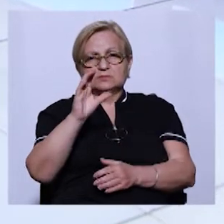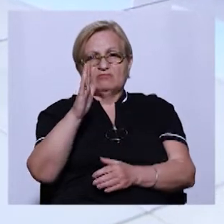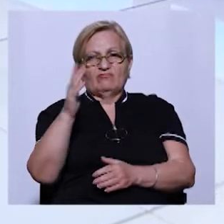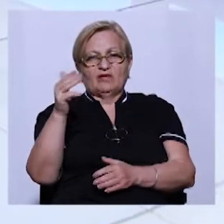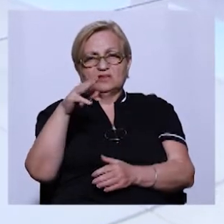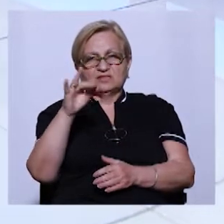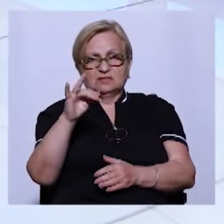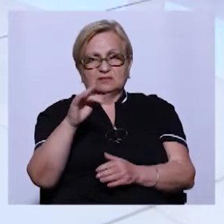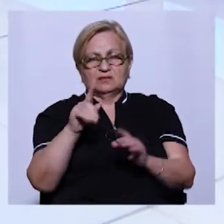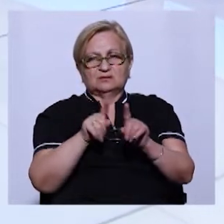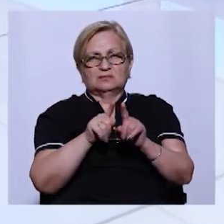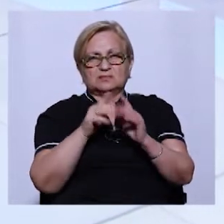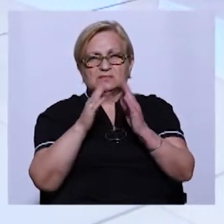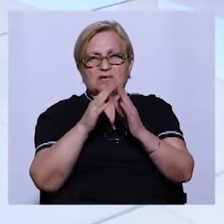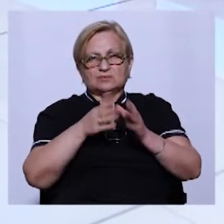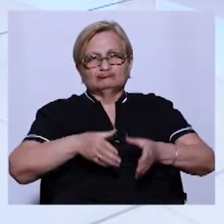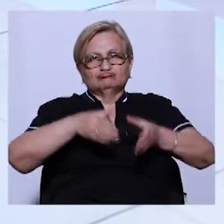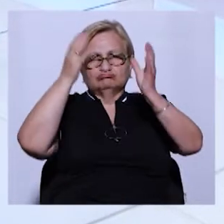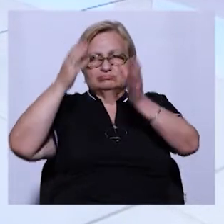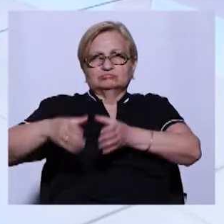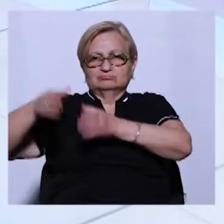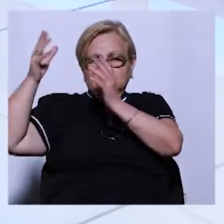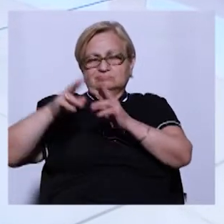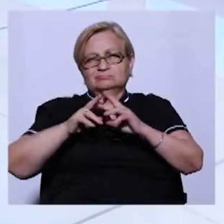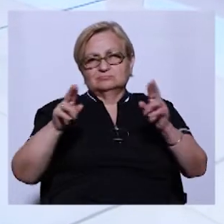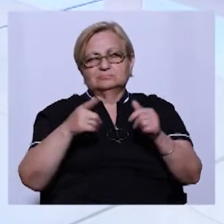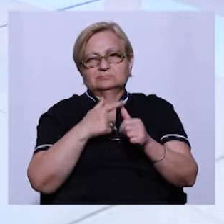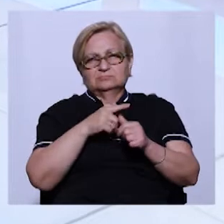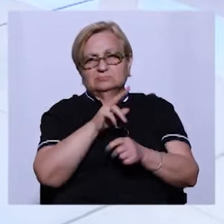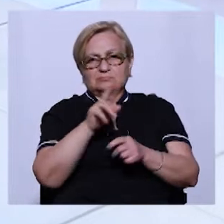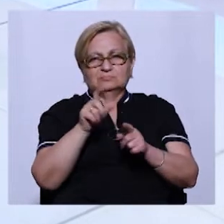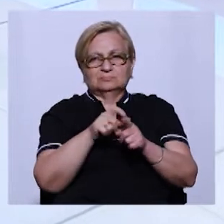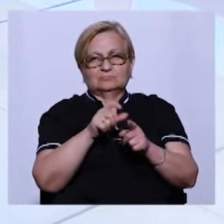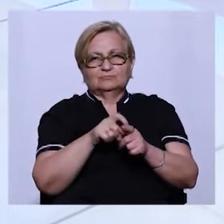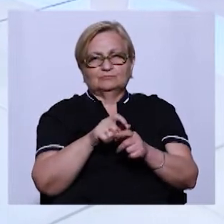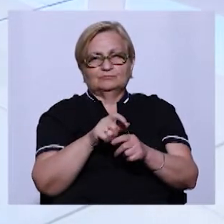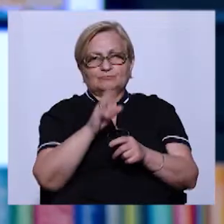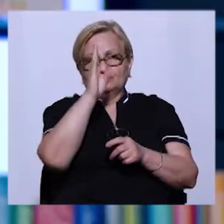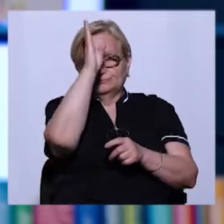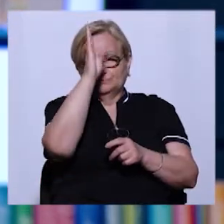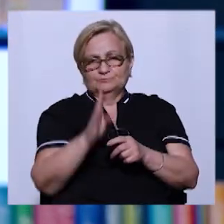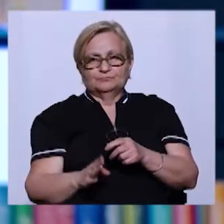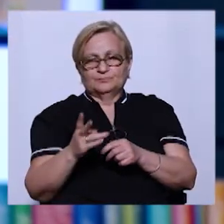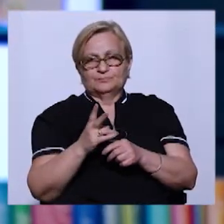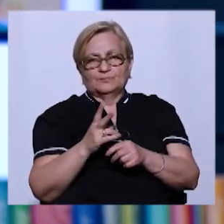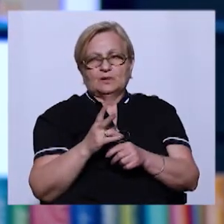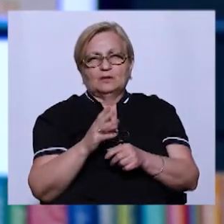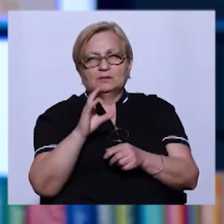ხოლმე გინახავთ ნაგებობები, სვეტები რო არის, უკვე ხვდები შენ სვეტს რო ვლაპარაკობ, ის უნდა იყოს აი ესე, ვერტიკალურად.